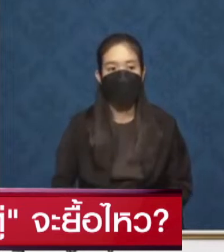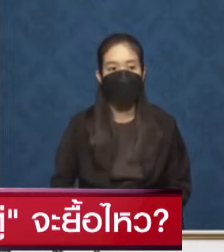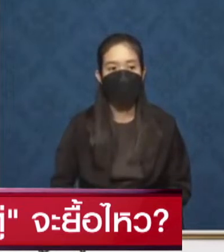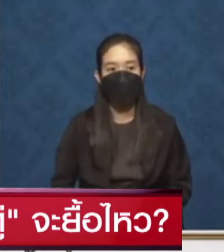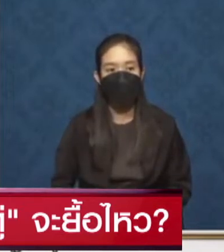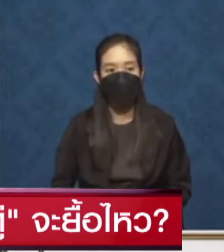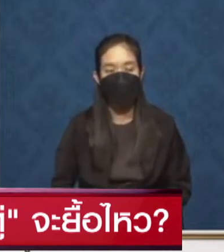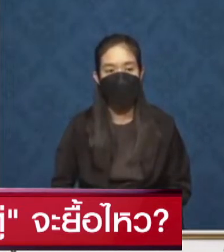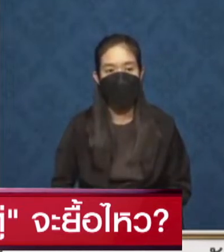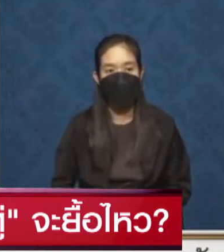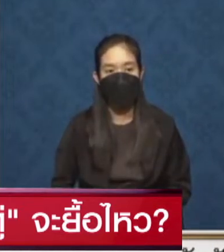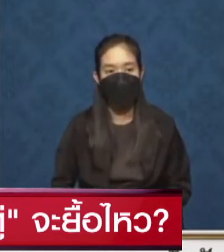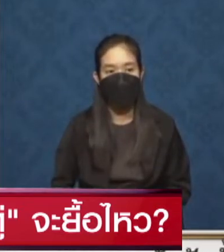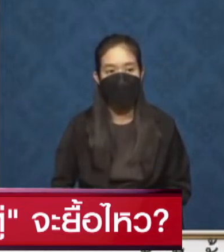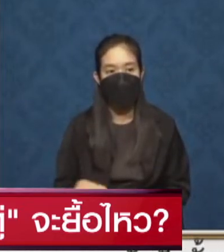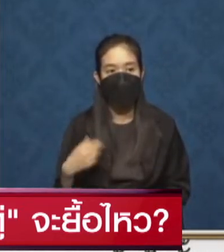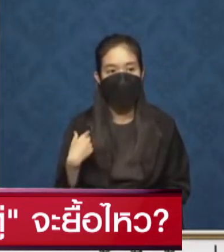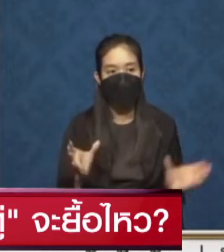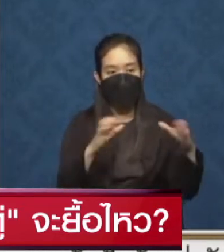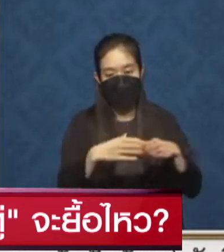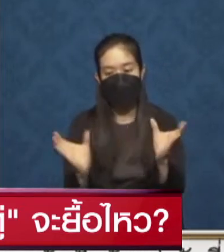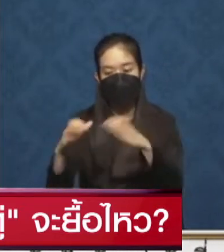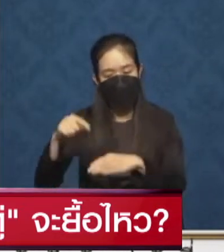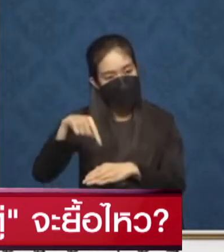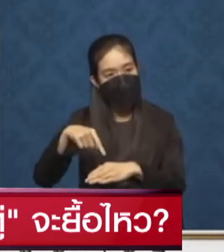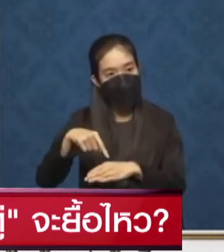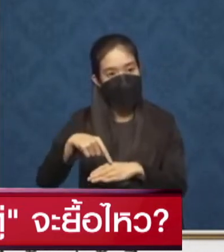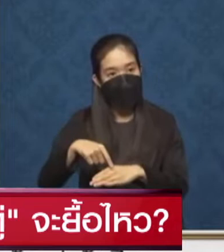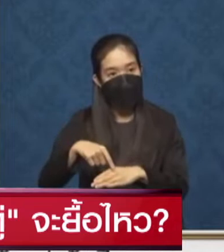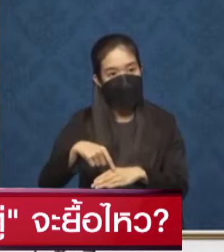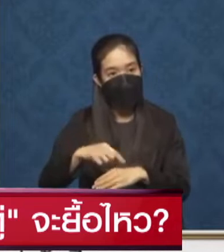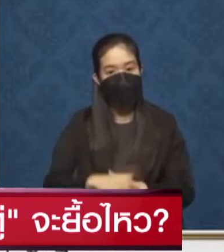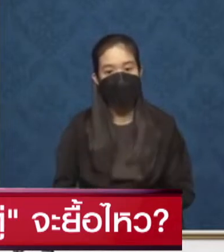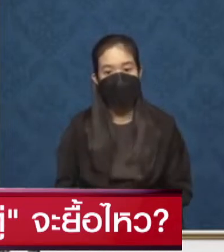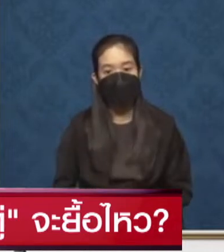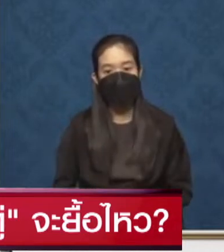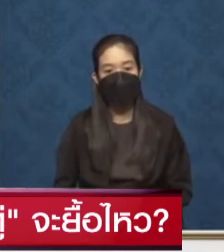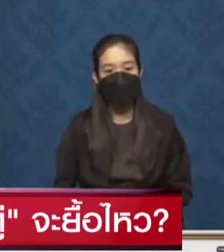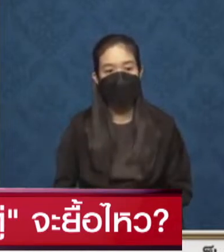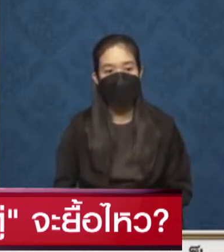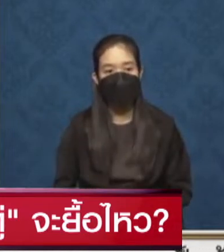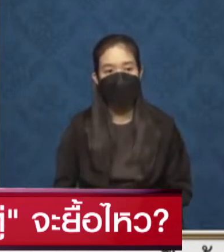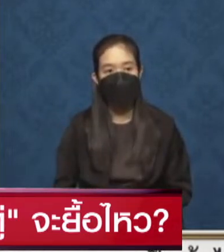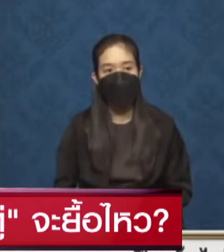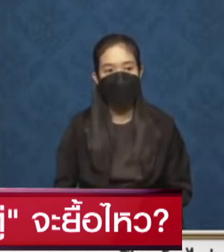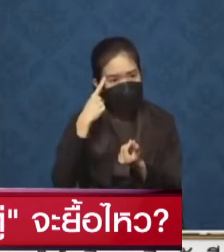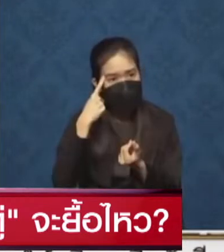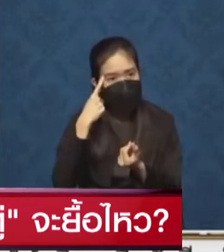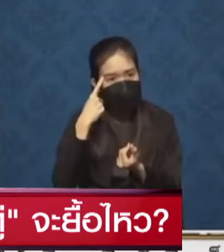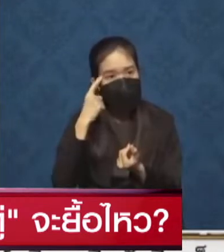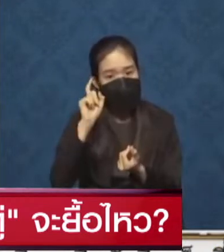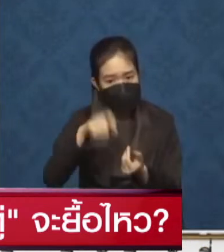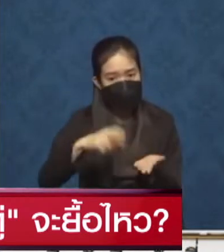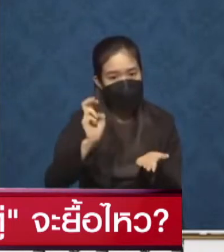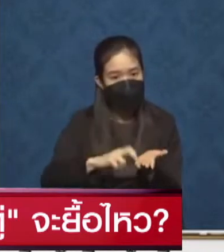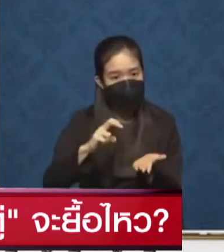ะขอมติที่ประชุมว่าจะเห็นควรให้นับองค์ประชุมด้วยวิธีใดจากนั้นนายนิโรธสุนทรเลขาสสนครสวรรค์พรรค